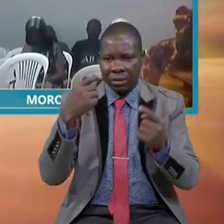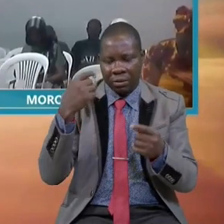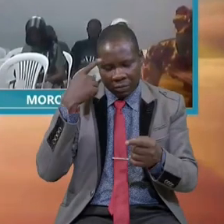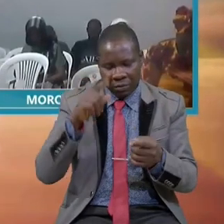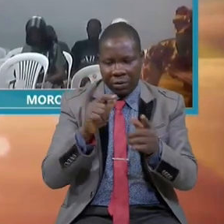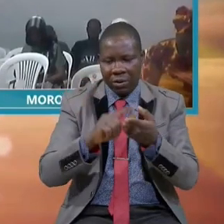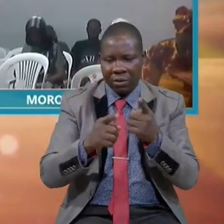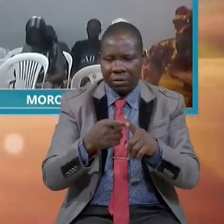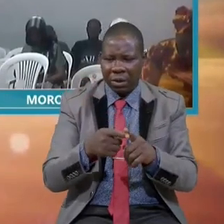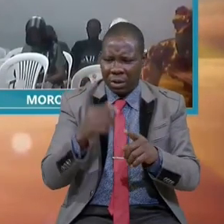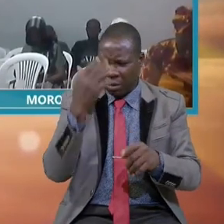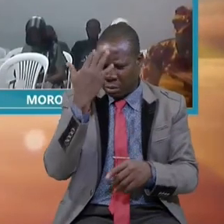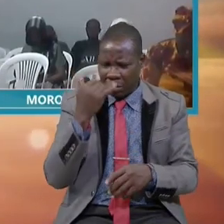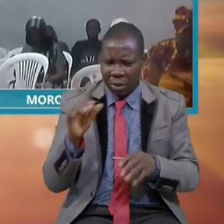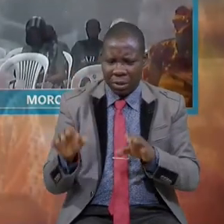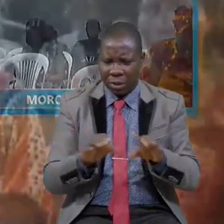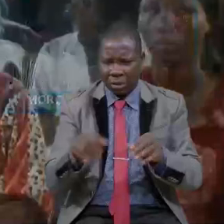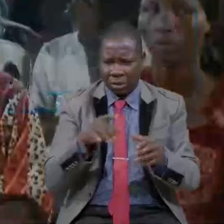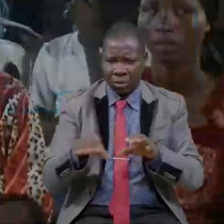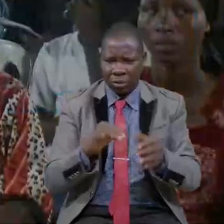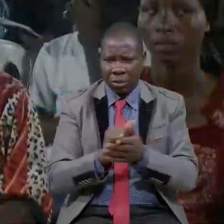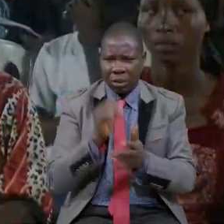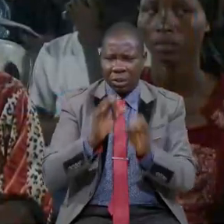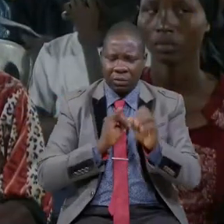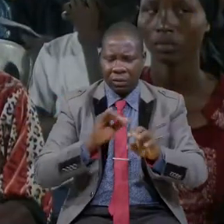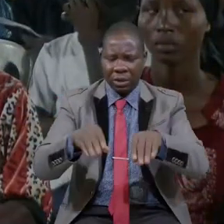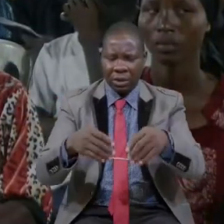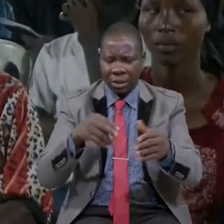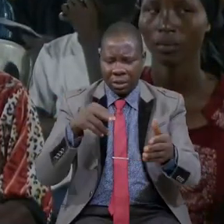te reporte aux autorités, tu peux être